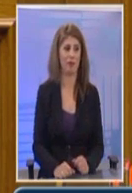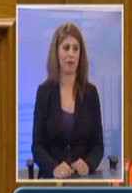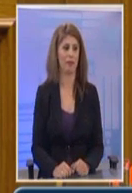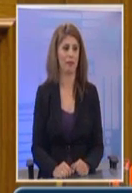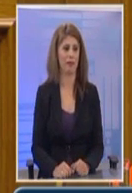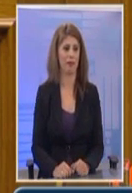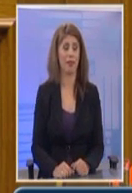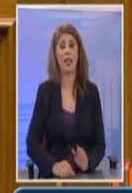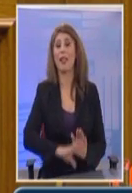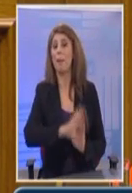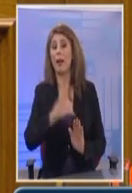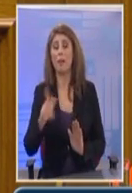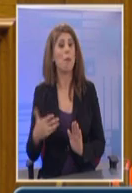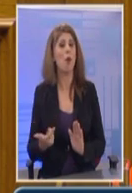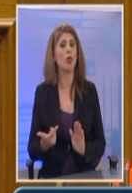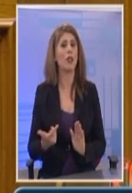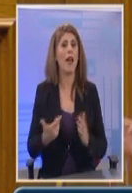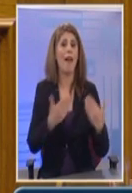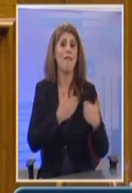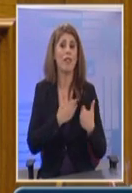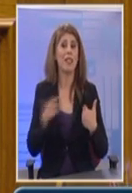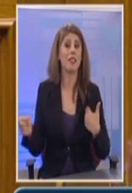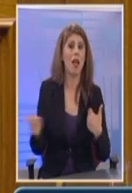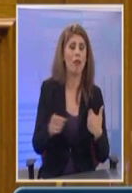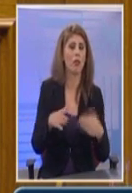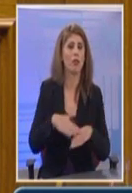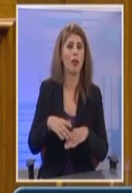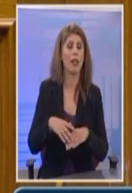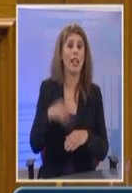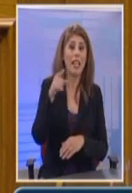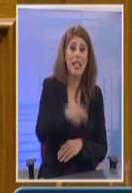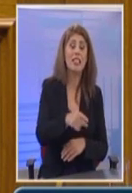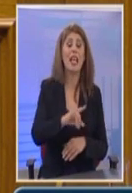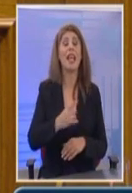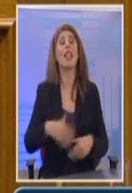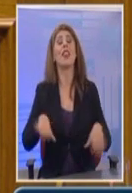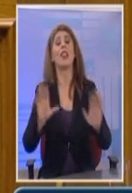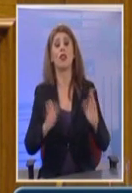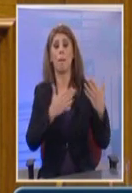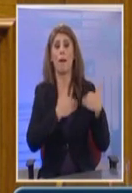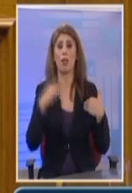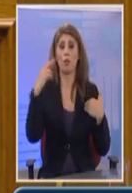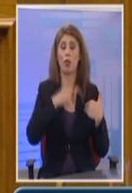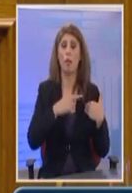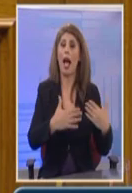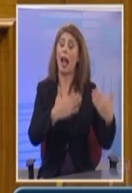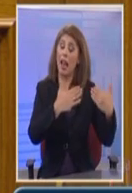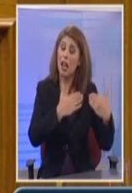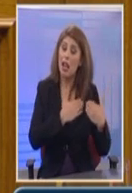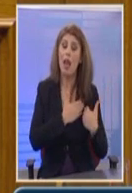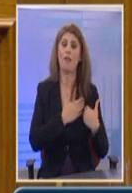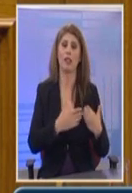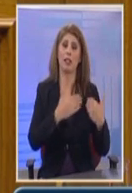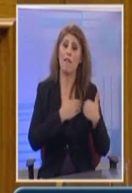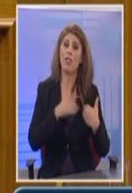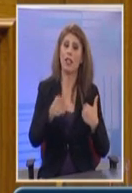Και ως πότε θα ρίχνετε την ευθύνη σε αυτούς? Είστε ή δεν είστε ο υπεύθυνος πρωθυπουργός? Αναλάβετε επιτέλους την